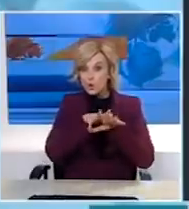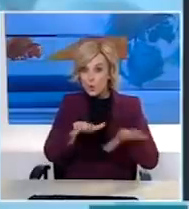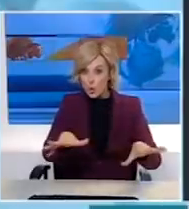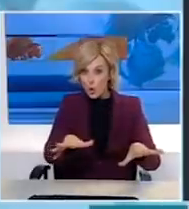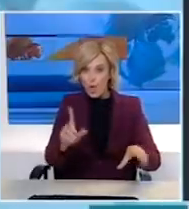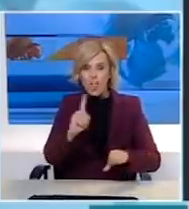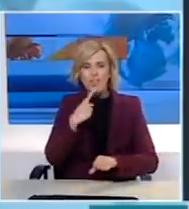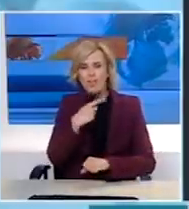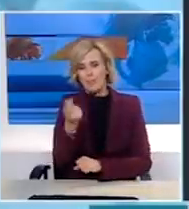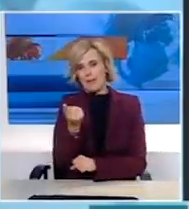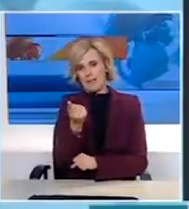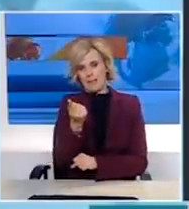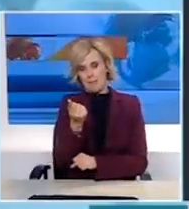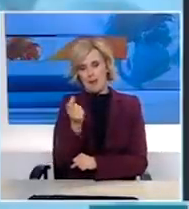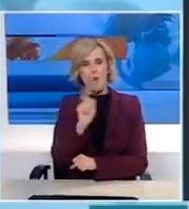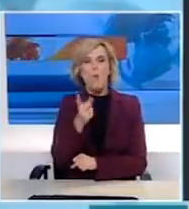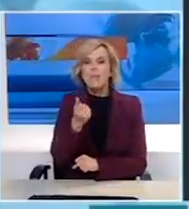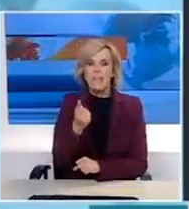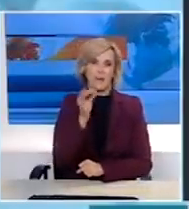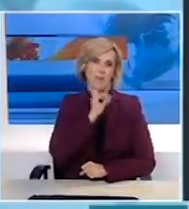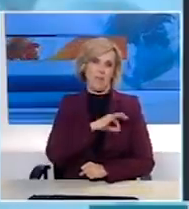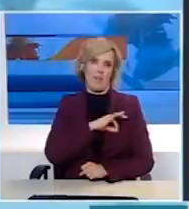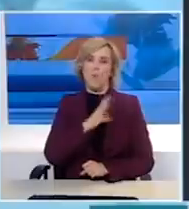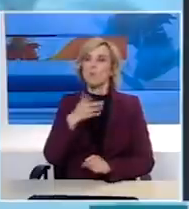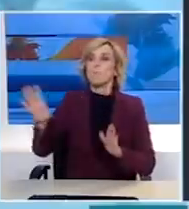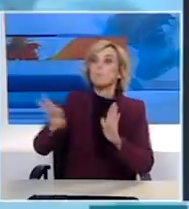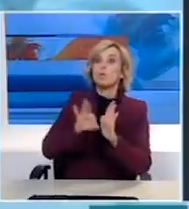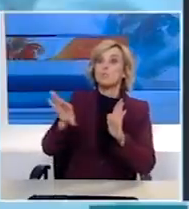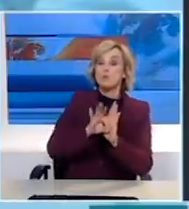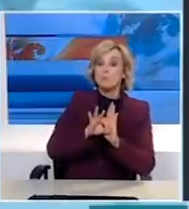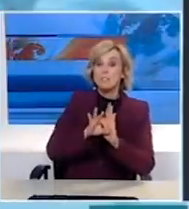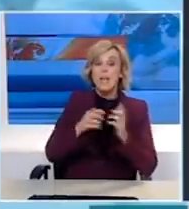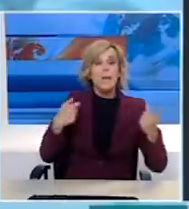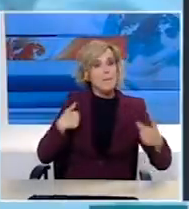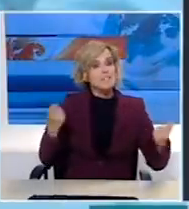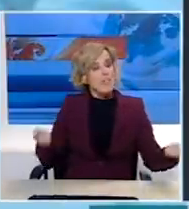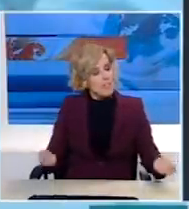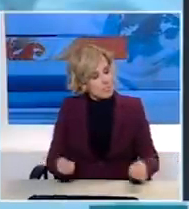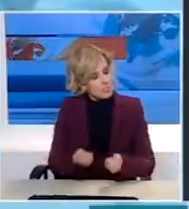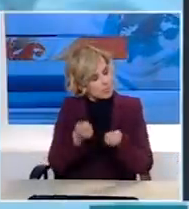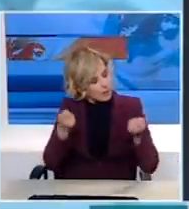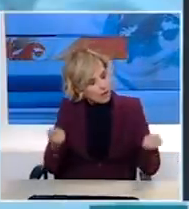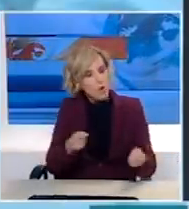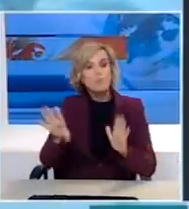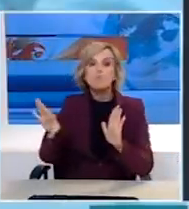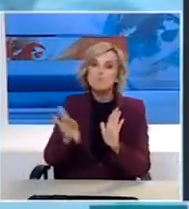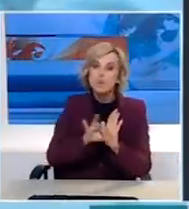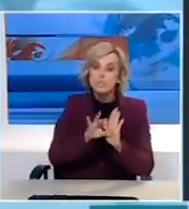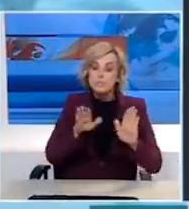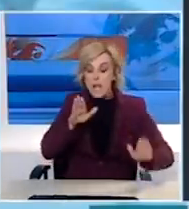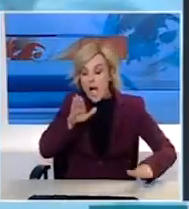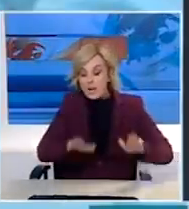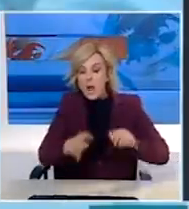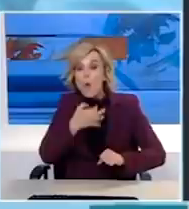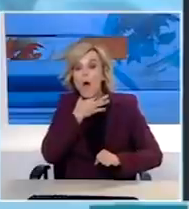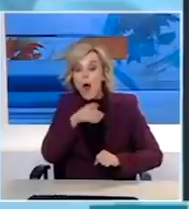θέμα χρημάτων, ούτε μέγιστο αριθμού προσλήψεων. Θα κάνουμε όσες προσλήψεις χρειάζεται προκειμένου να ανταποκριθούμε στις